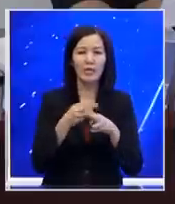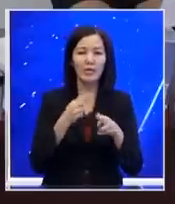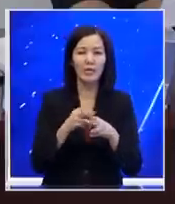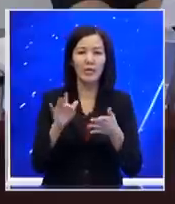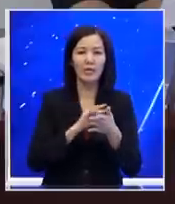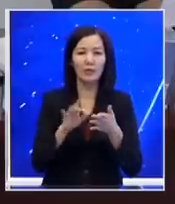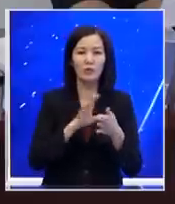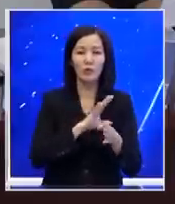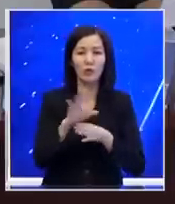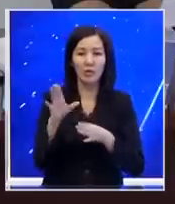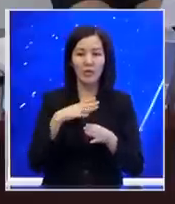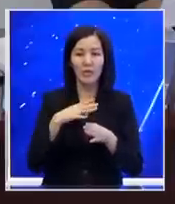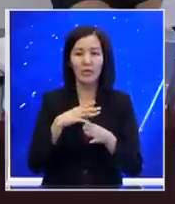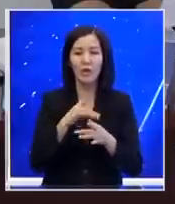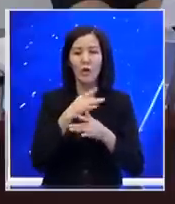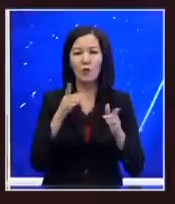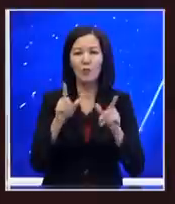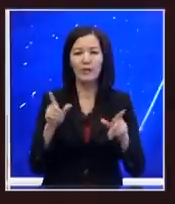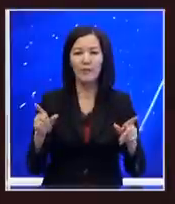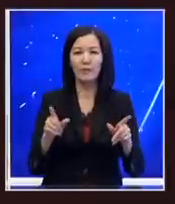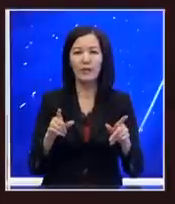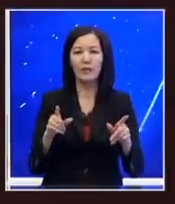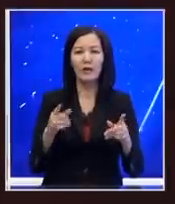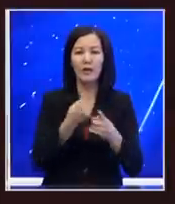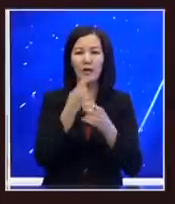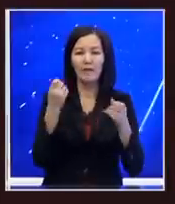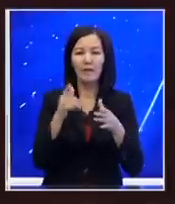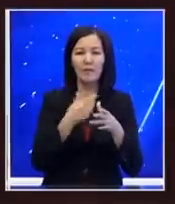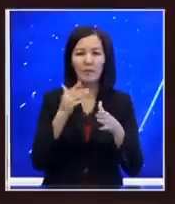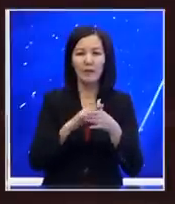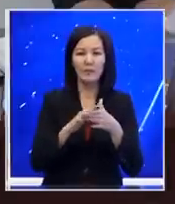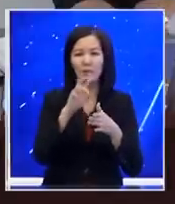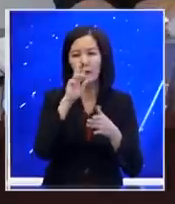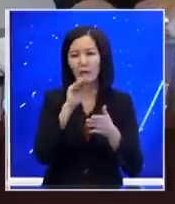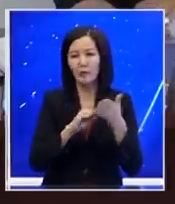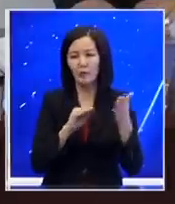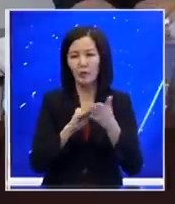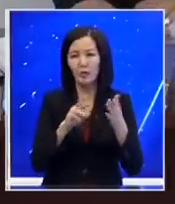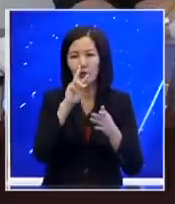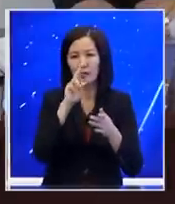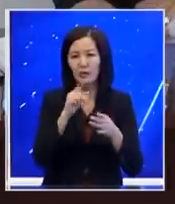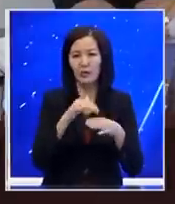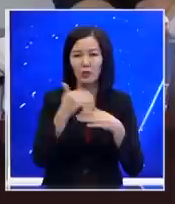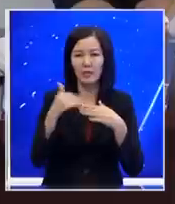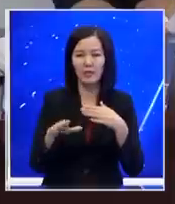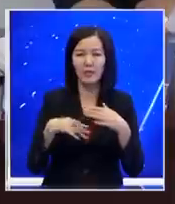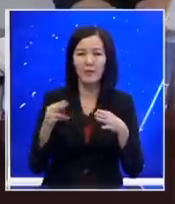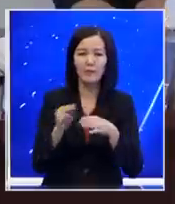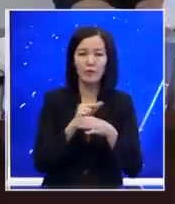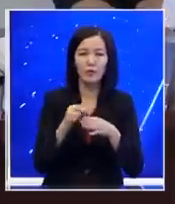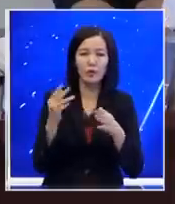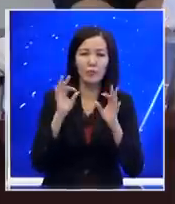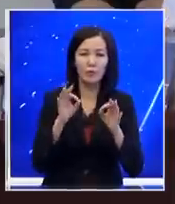есепшотқа аударылып жатыр. Көп жағдайда азаматтардың мағлұматтарды қате толтыруы салдарынан төлемдер кешіктіріледі. Олардың қатені түзетіп,